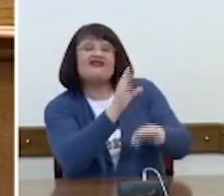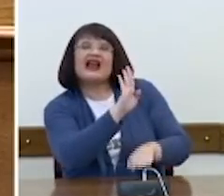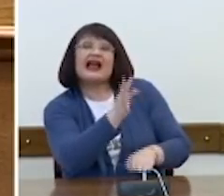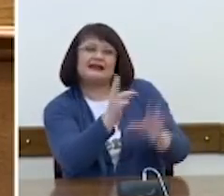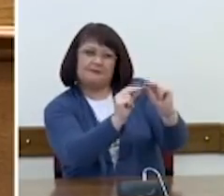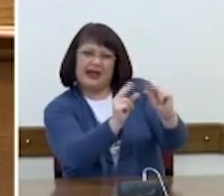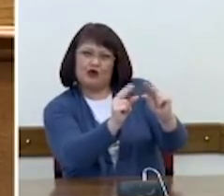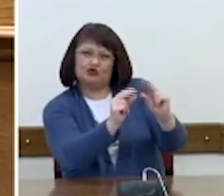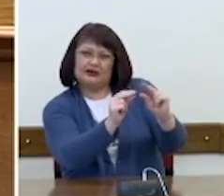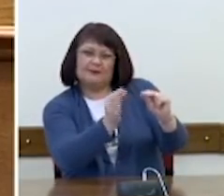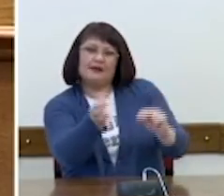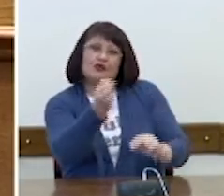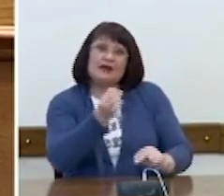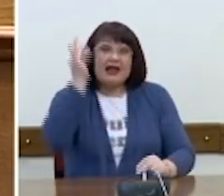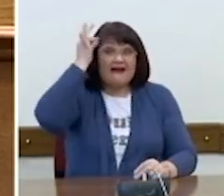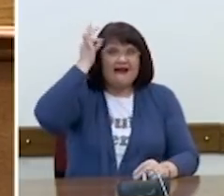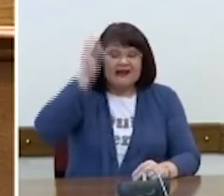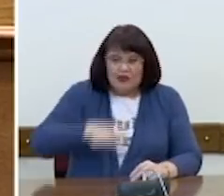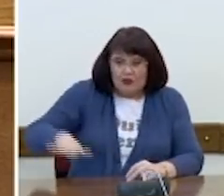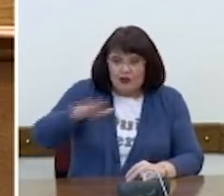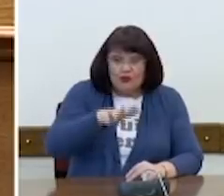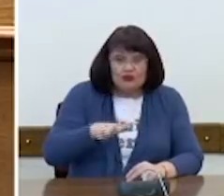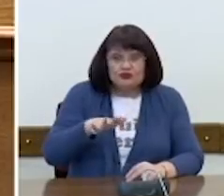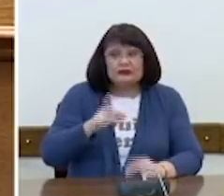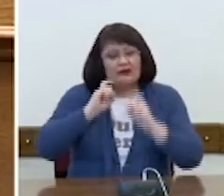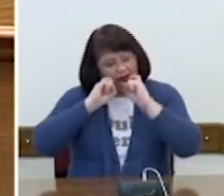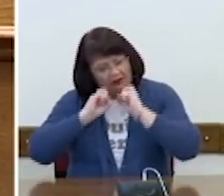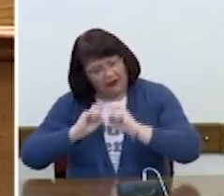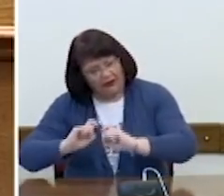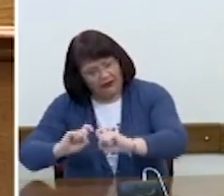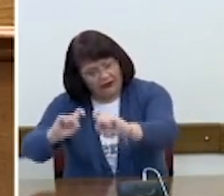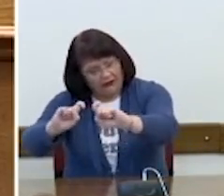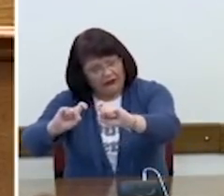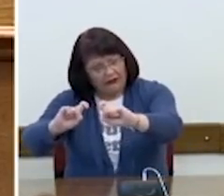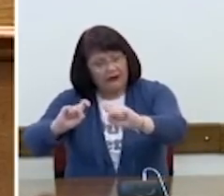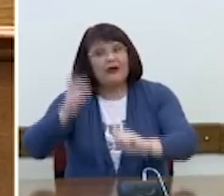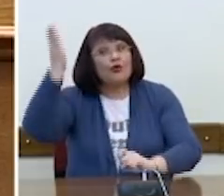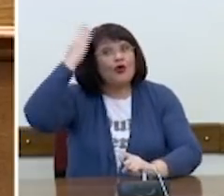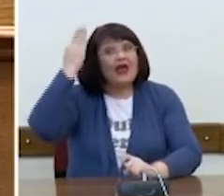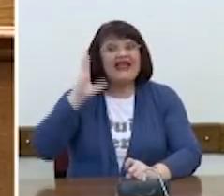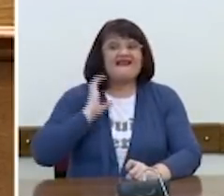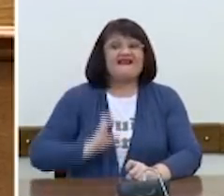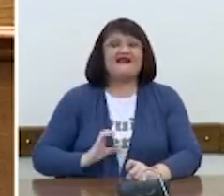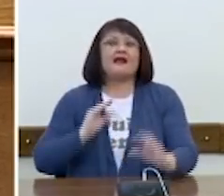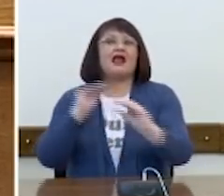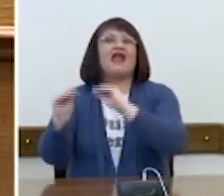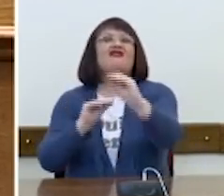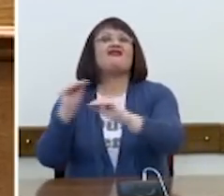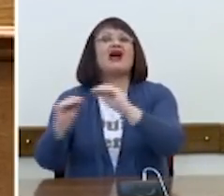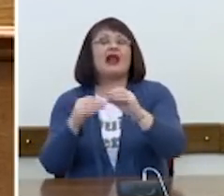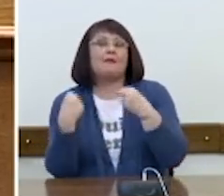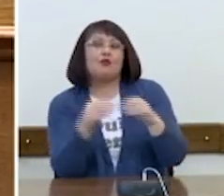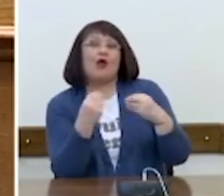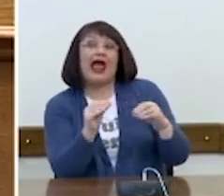γαλλικής κοινωνίας είναι απολύτως εξαρτημένο από την εισρωή κεφαλαίων που δημιουργεί η πώληση πολεμικού